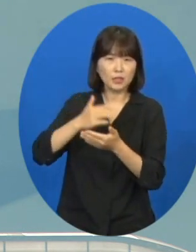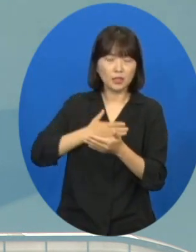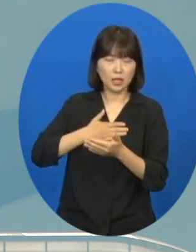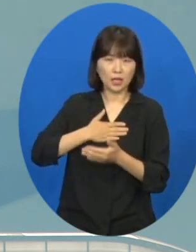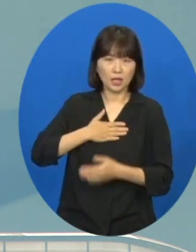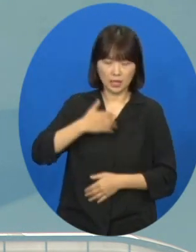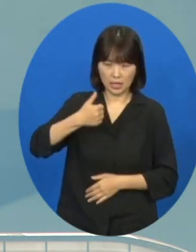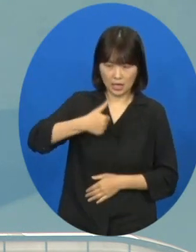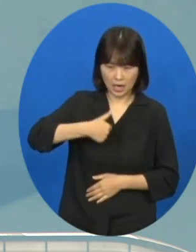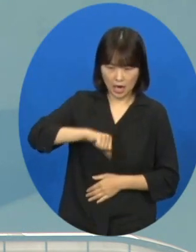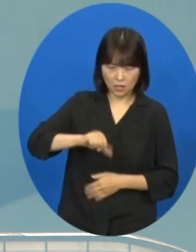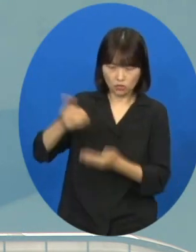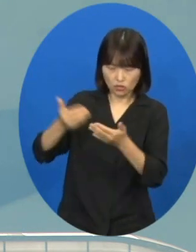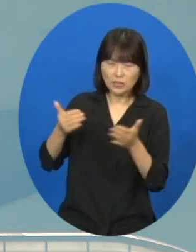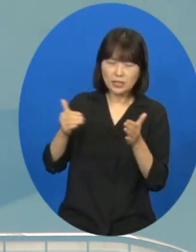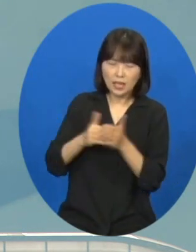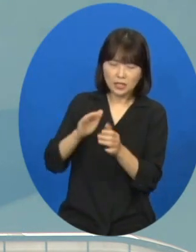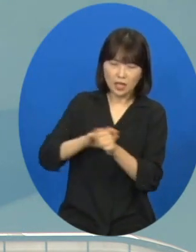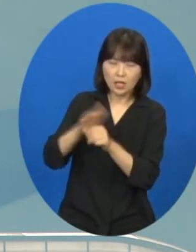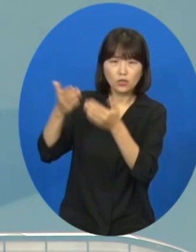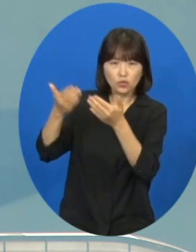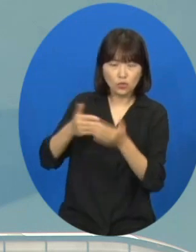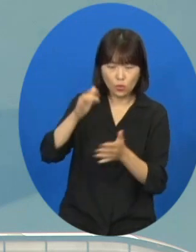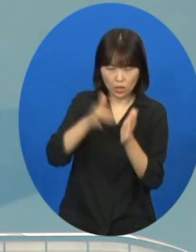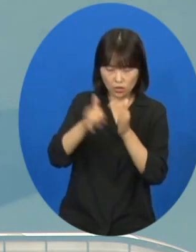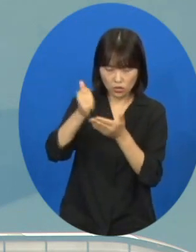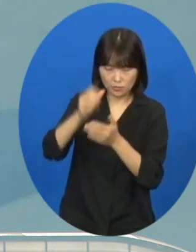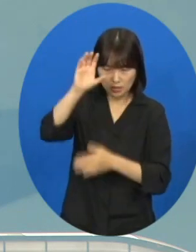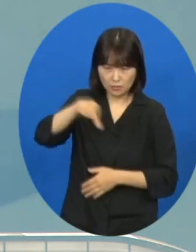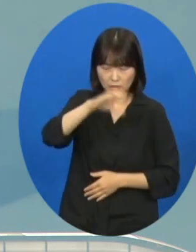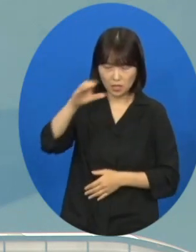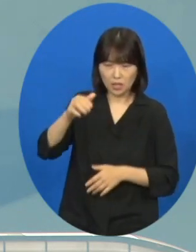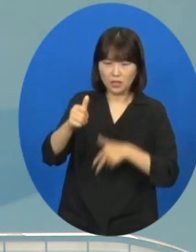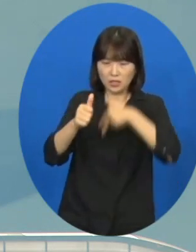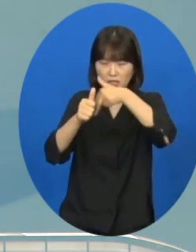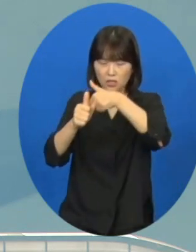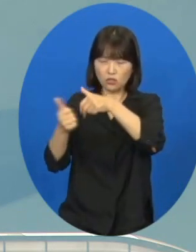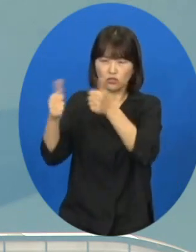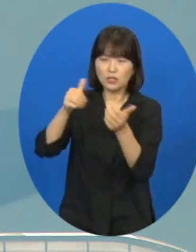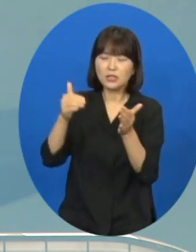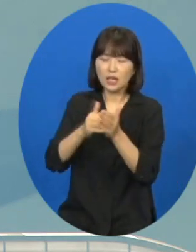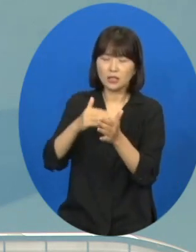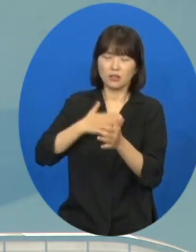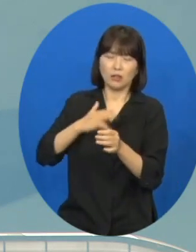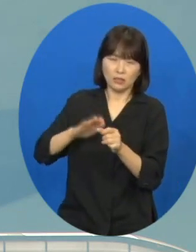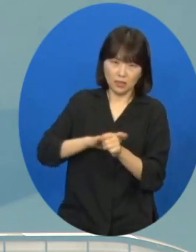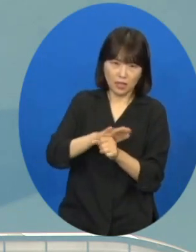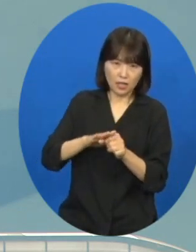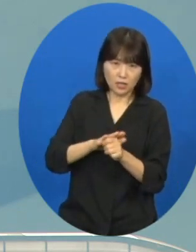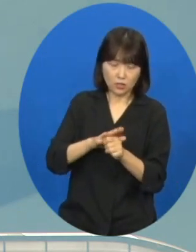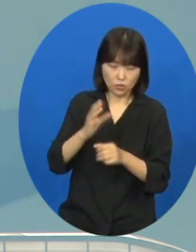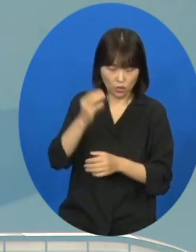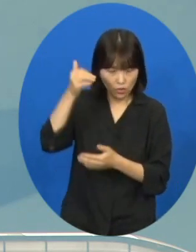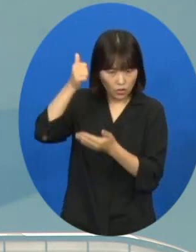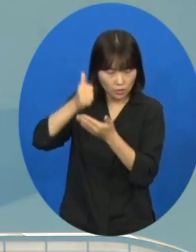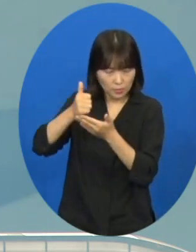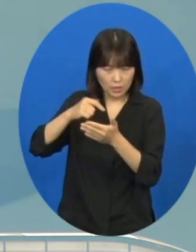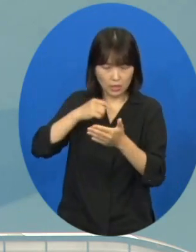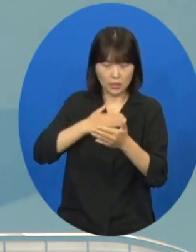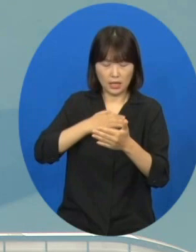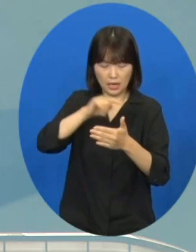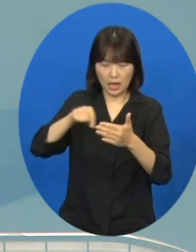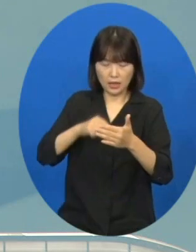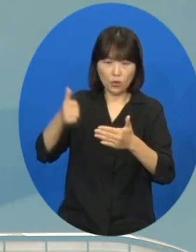독생자를 주시기까지 사랑하시고, 예수님의 십자가에 죽으시기까지 사랑하시고, 성령님은 내 안에 오시기까지